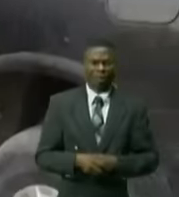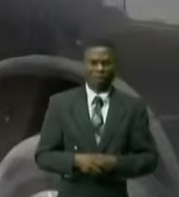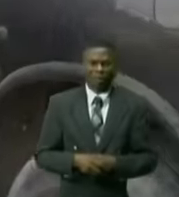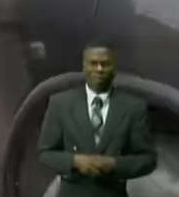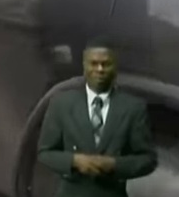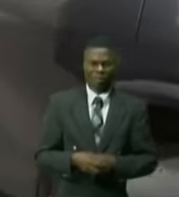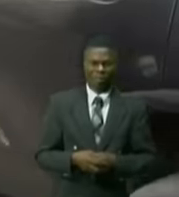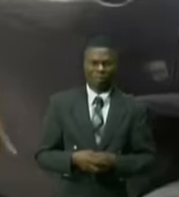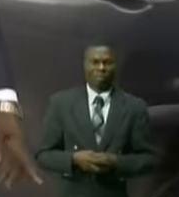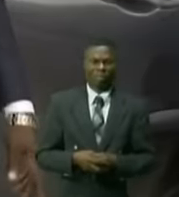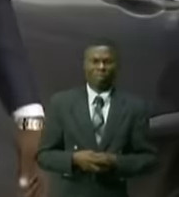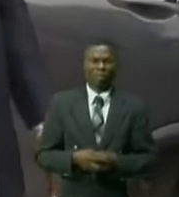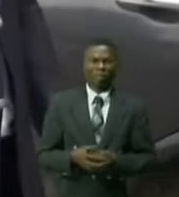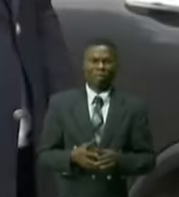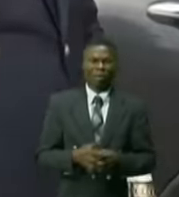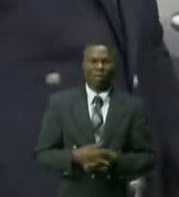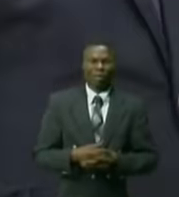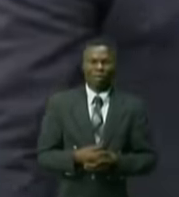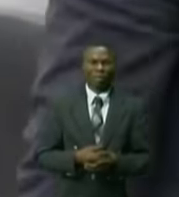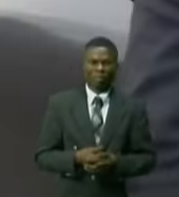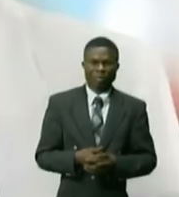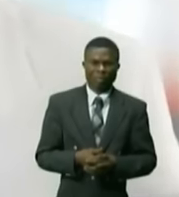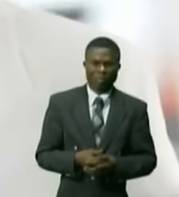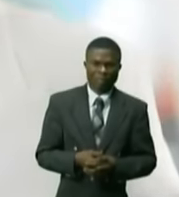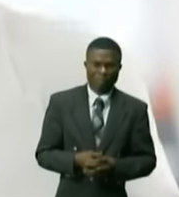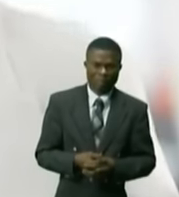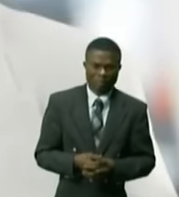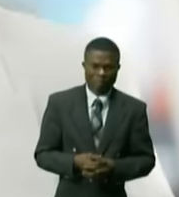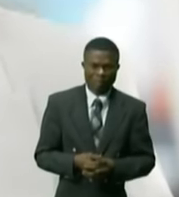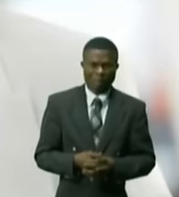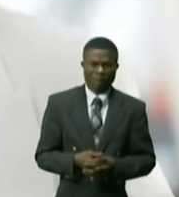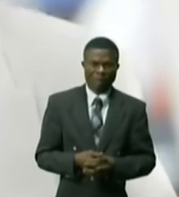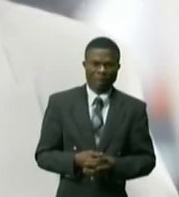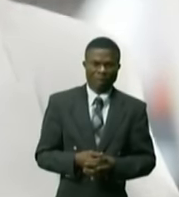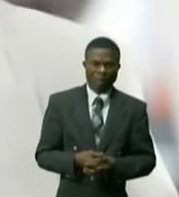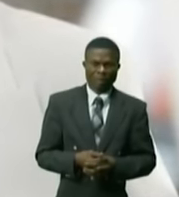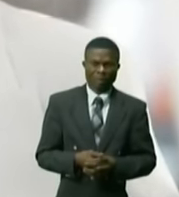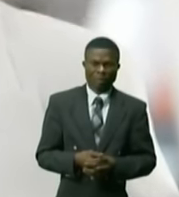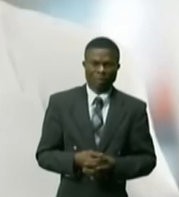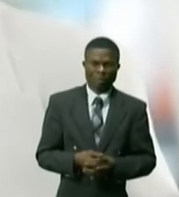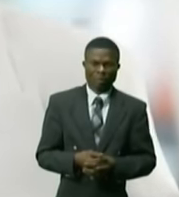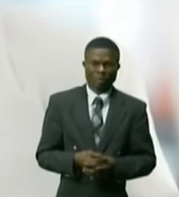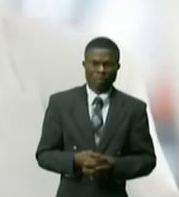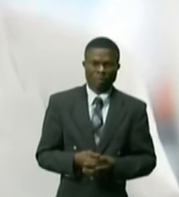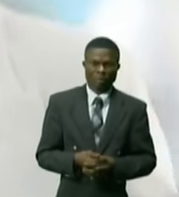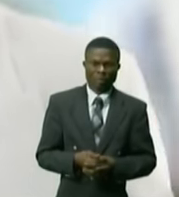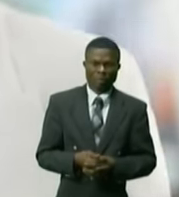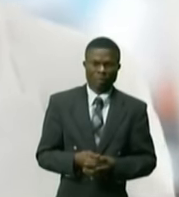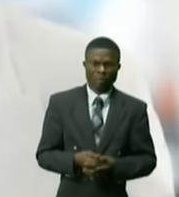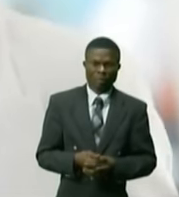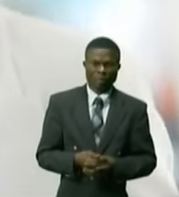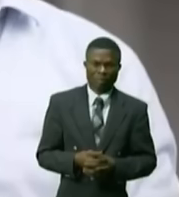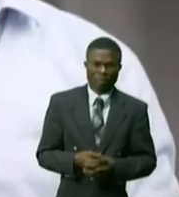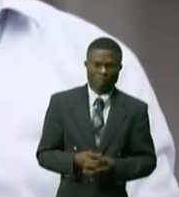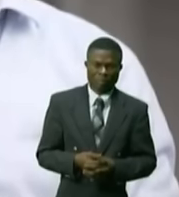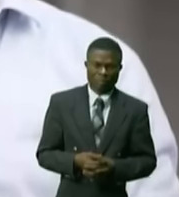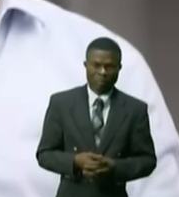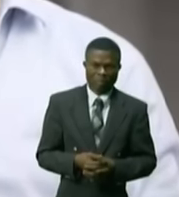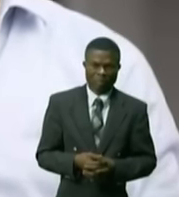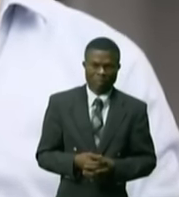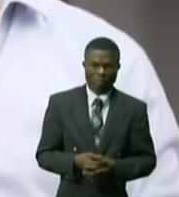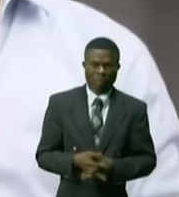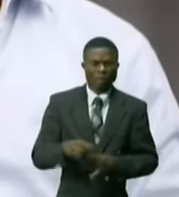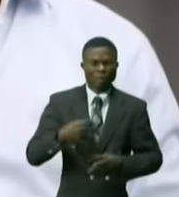visite, on m'a montré des voitures qui sont mises en location et j'ai trouvé mon bonheur. Je